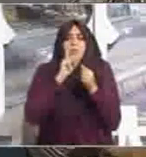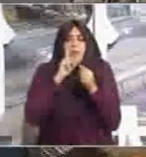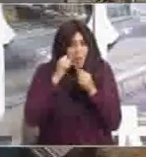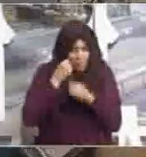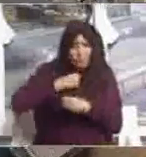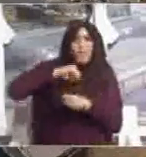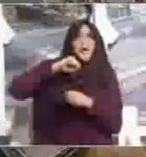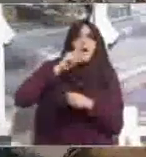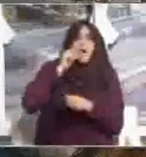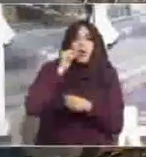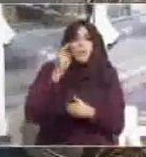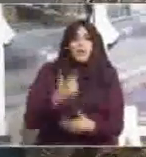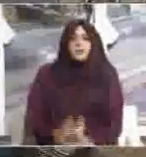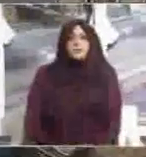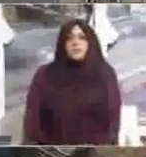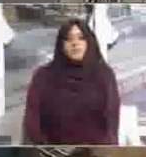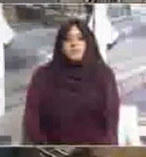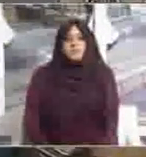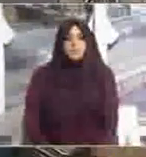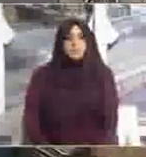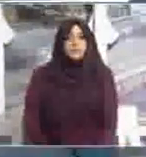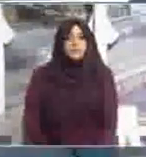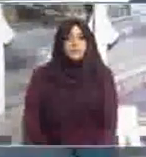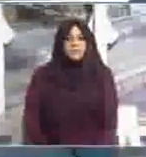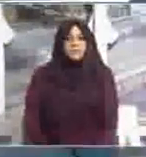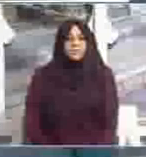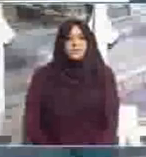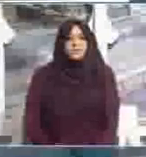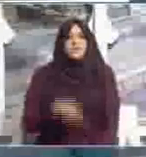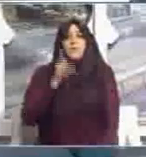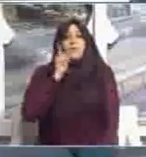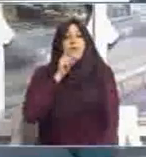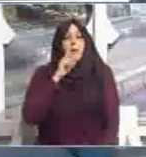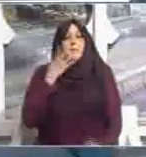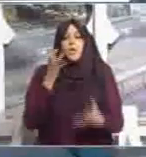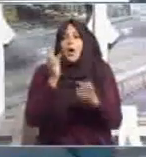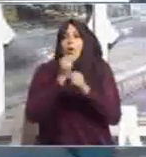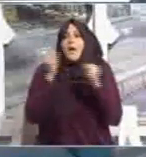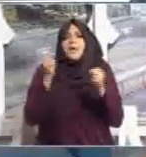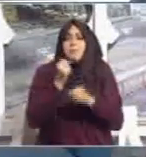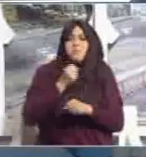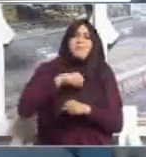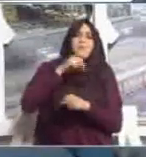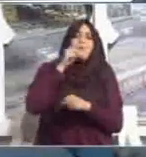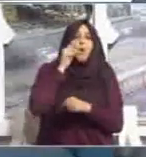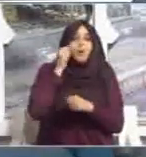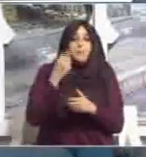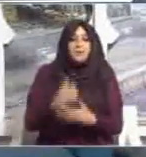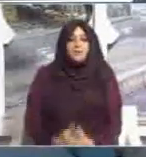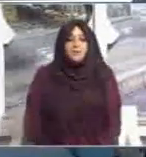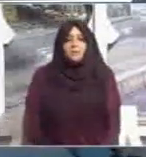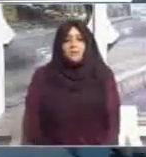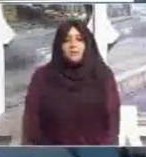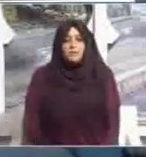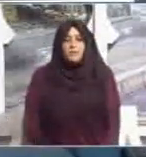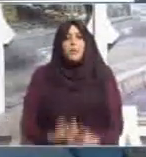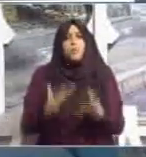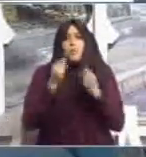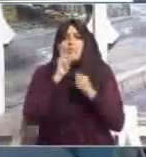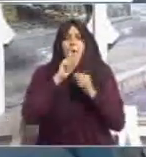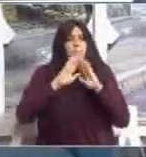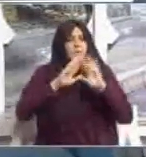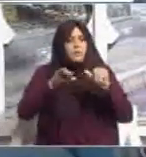نعم. علاش المرأة اليوم عندها قدرة عجيبة على التمرد على الزوج، وانتشر ولذلك انتشر الخلع